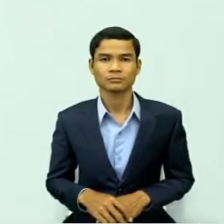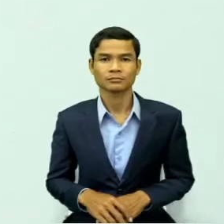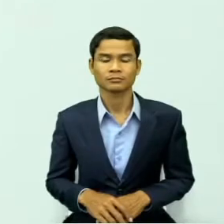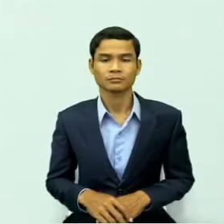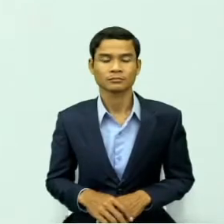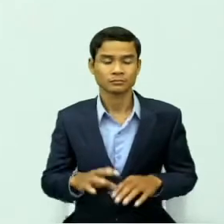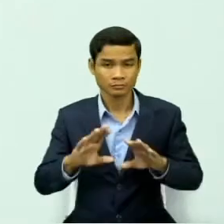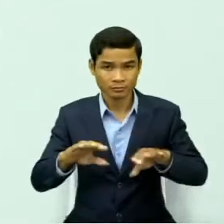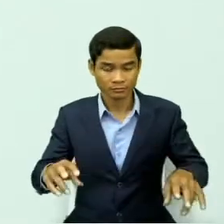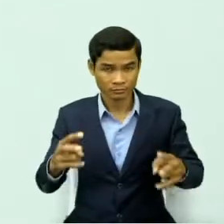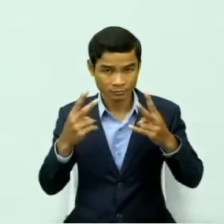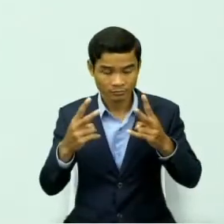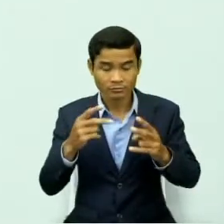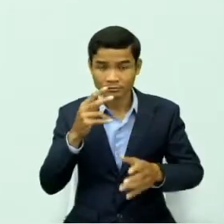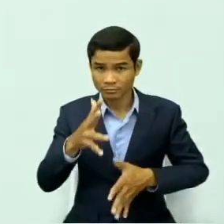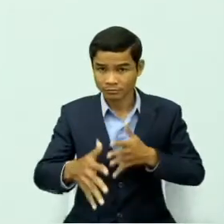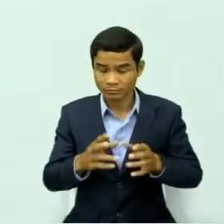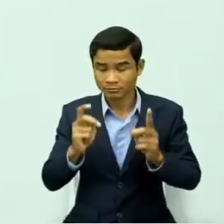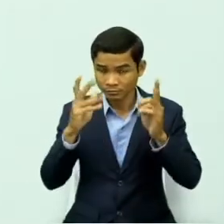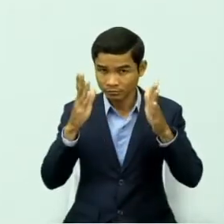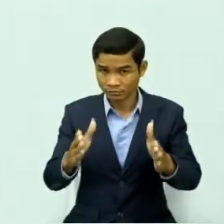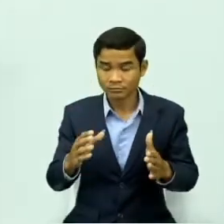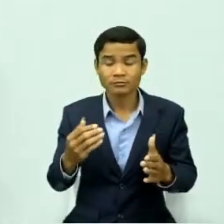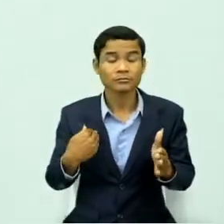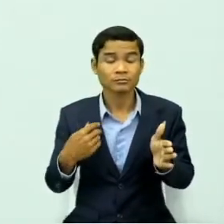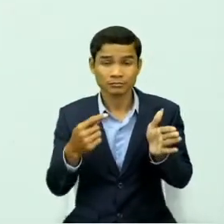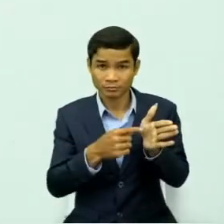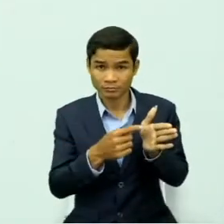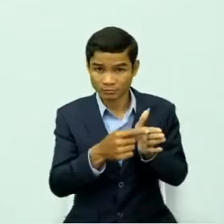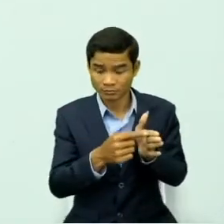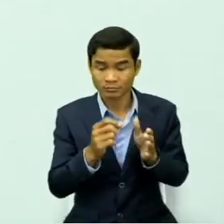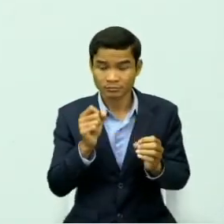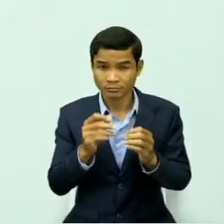Chà, con tìm khuôn án nè cổ chung ớ. Chập đá ấm.